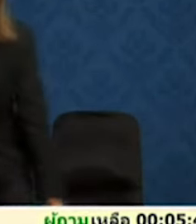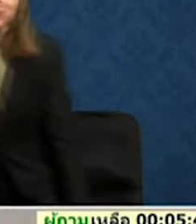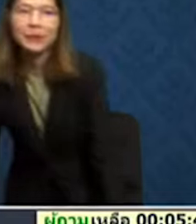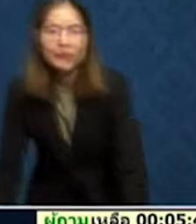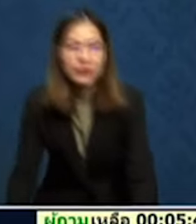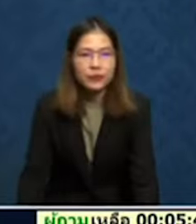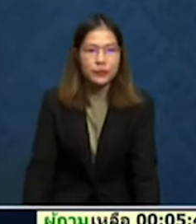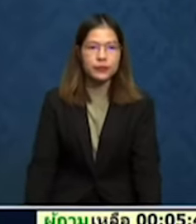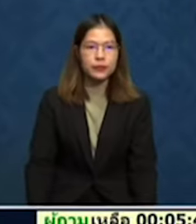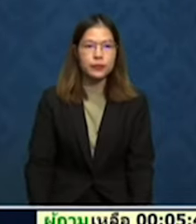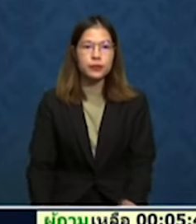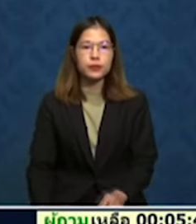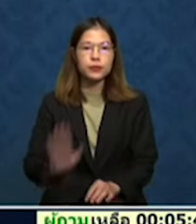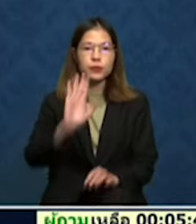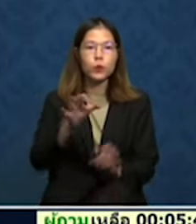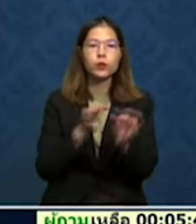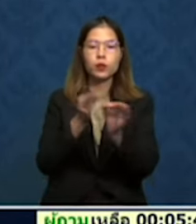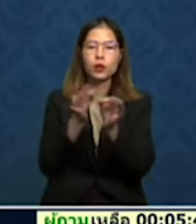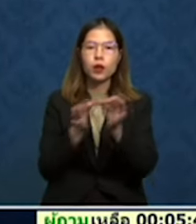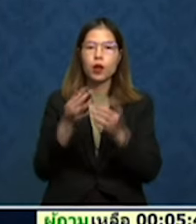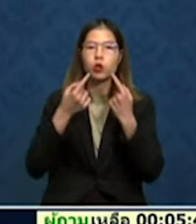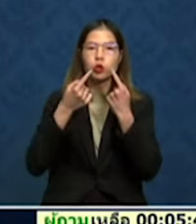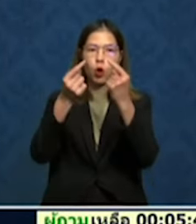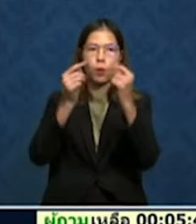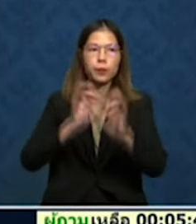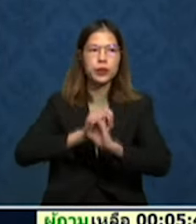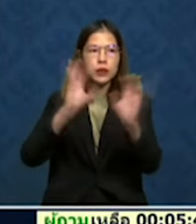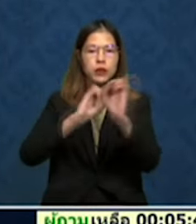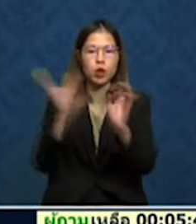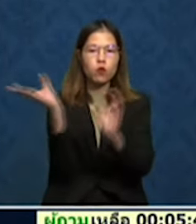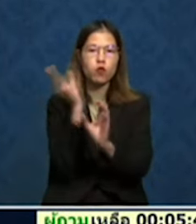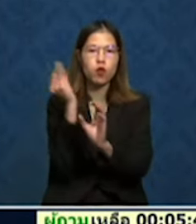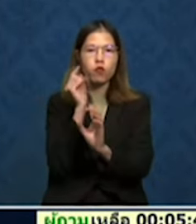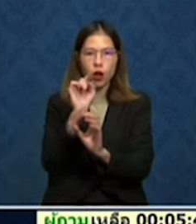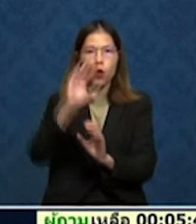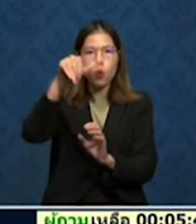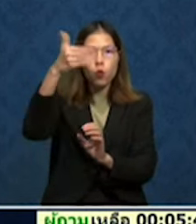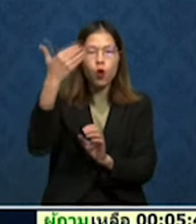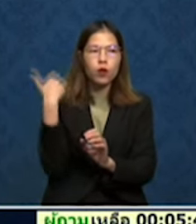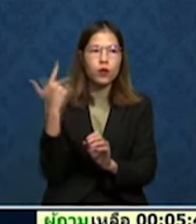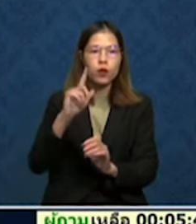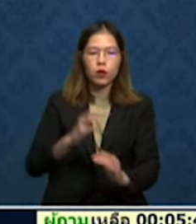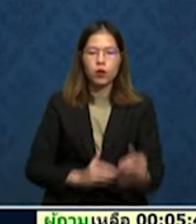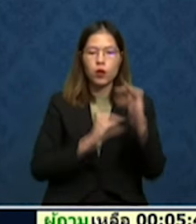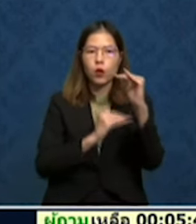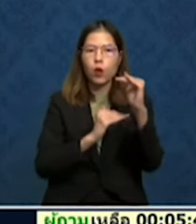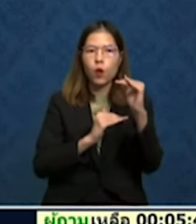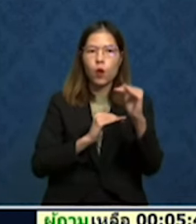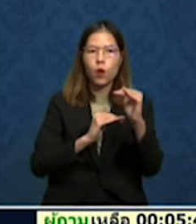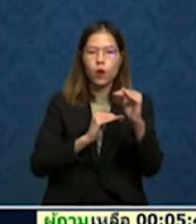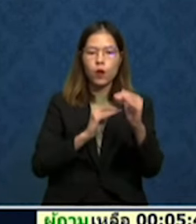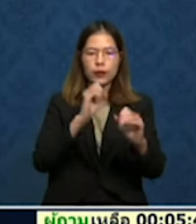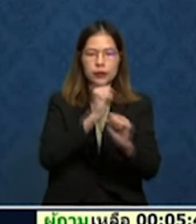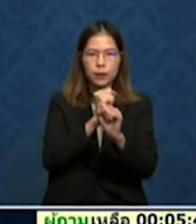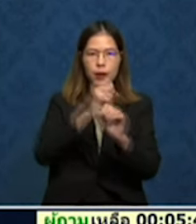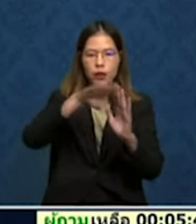ว่ามันไม่ชัดเจนอย่างไรเพราะที่ดิฉันได้ตอบท่านไปนี้ถือว่าเป็นความชัดเจนแล้วก็มีกำหนดการกรอบการทำงานอย่